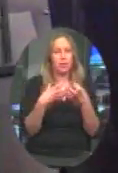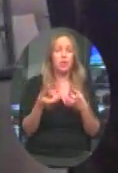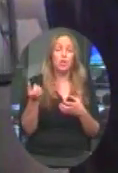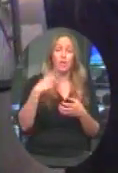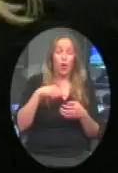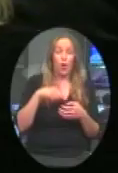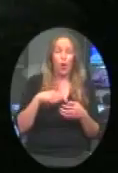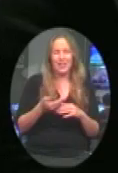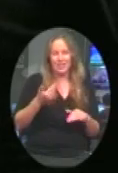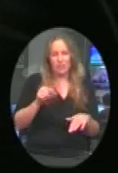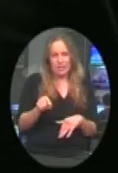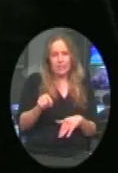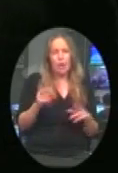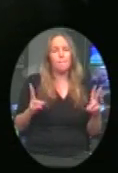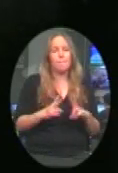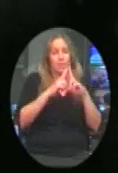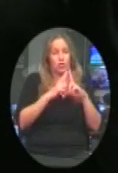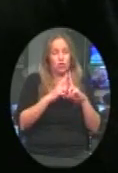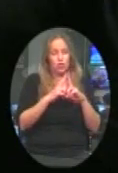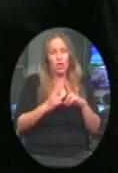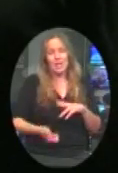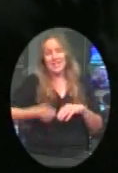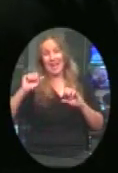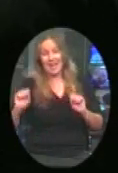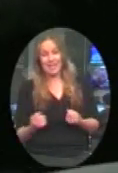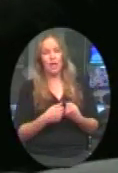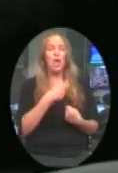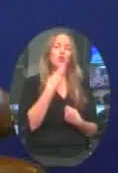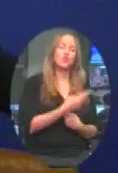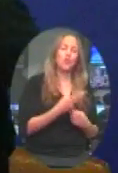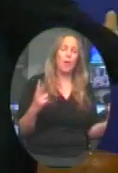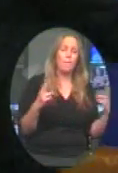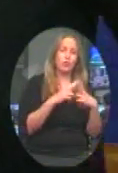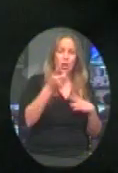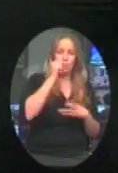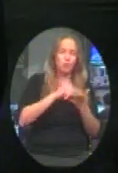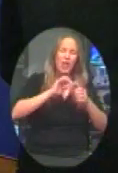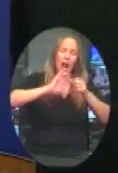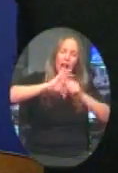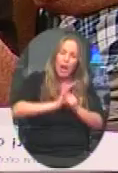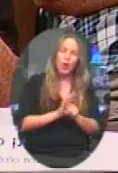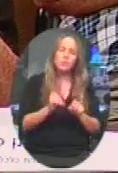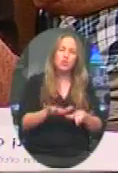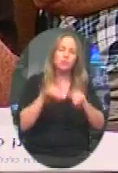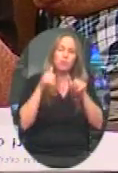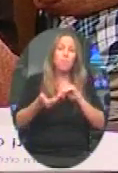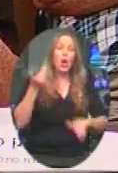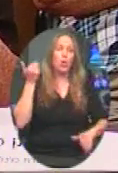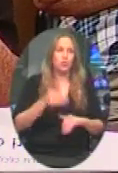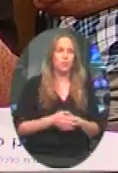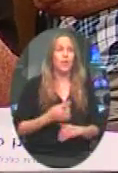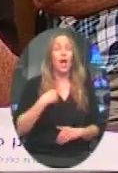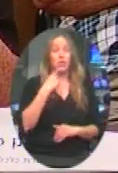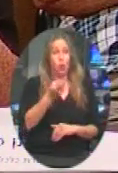תשובה לשר האנרגיה שטייניץ אתמול, במטרה ללחוץ עוד קצת על אלו שהתקפלו כבר מראש. אני אומר לראש